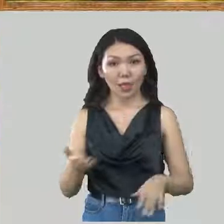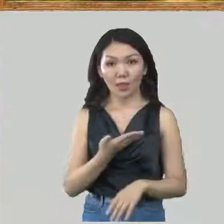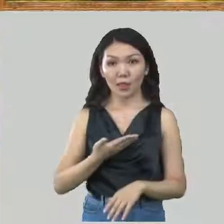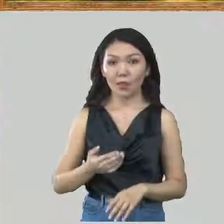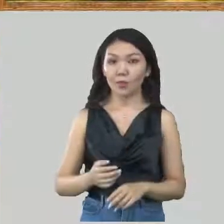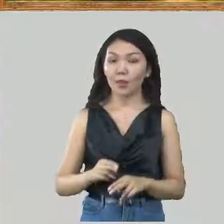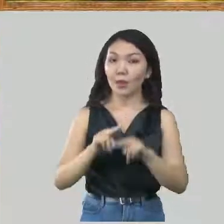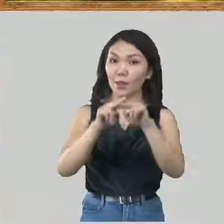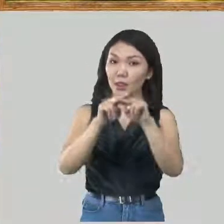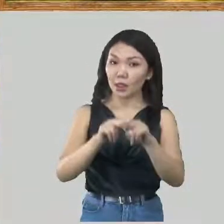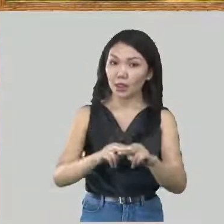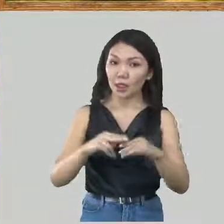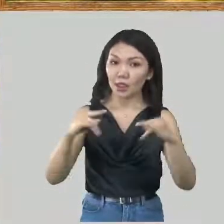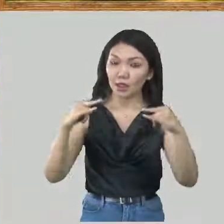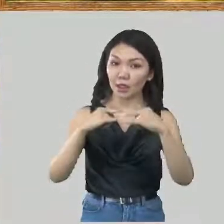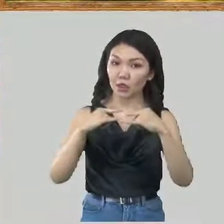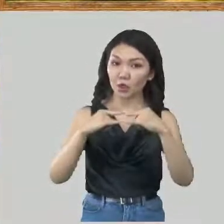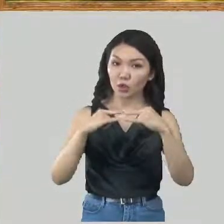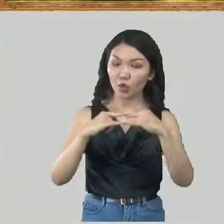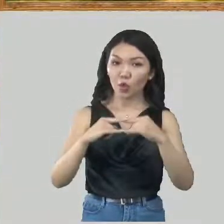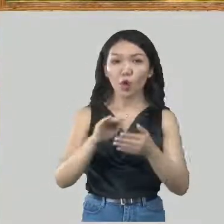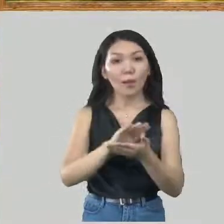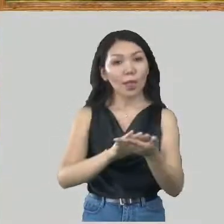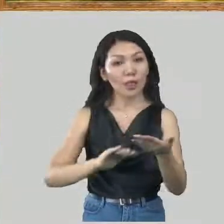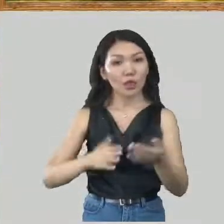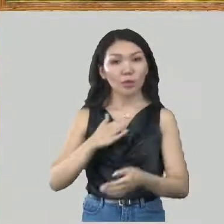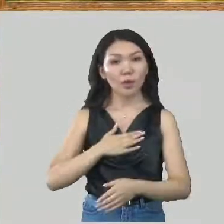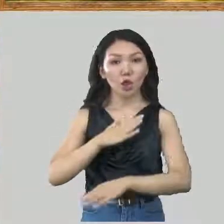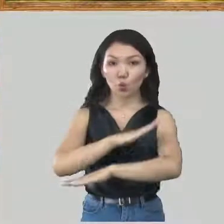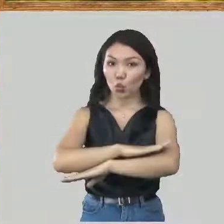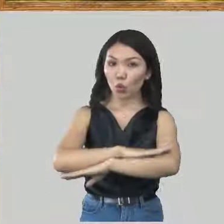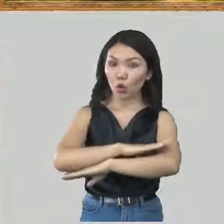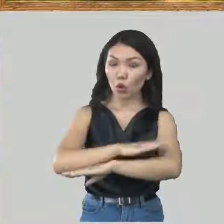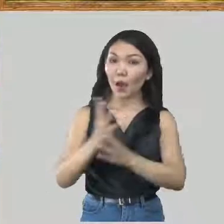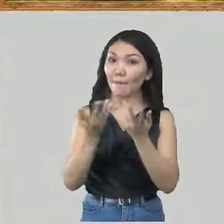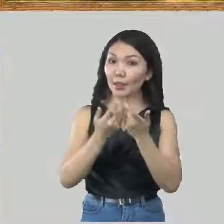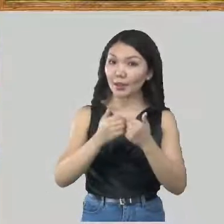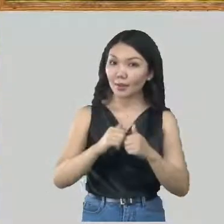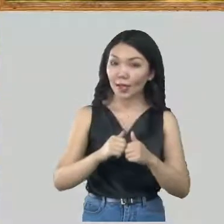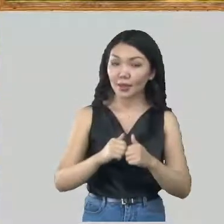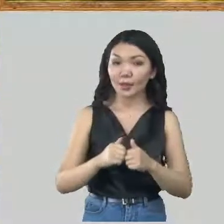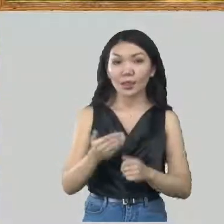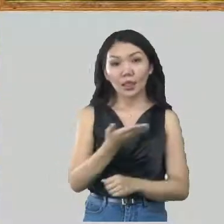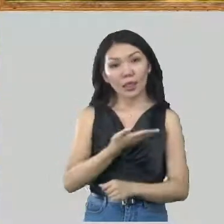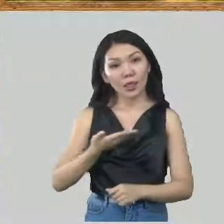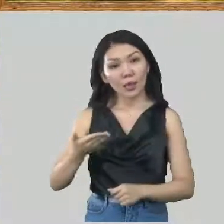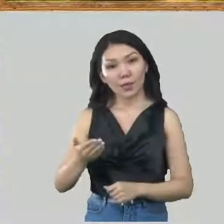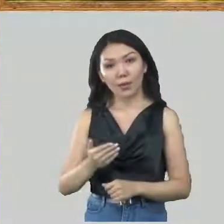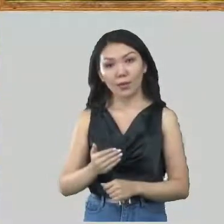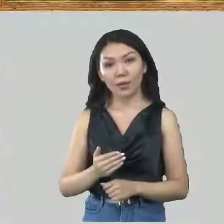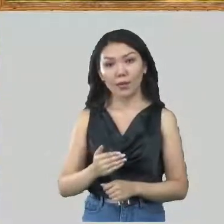за стол, продолжаем наш урок математики, и мы